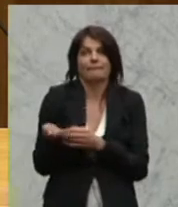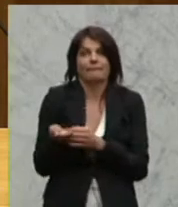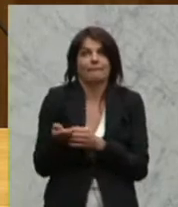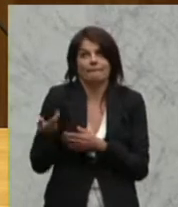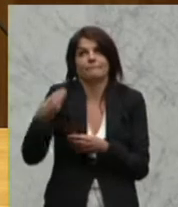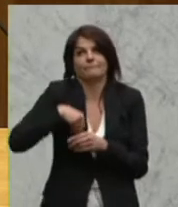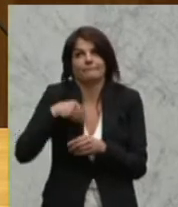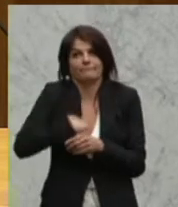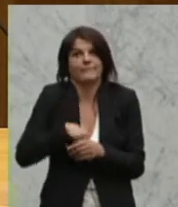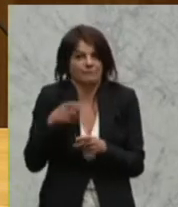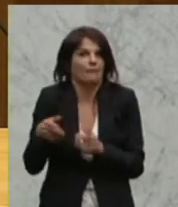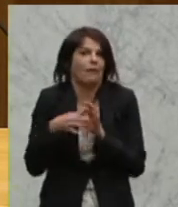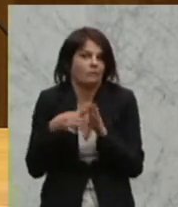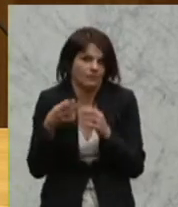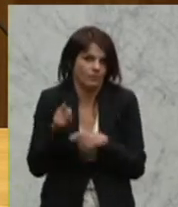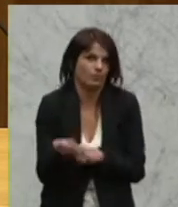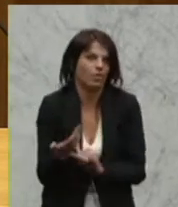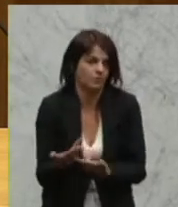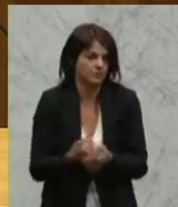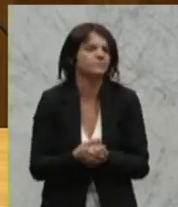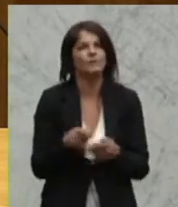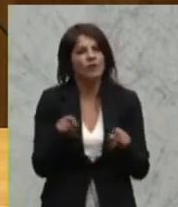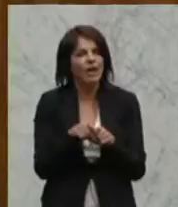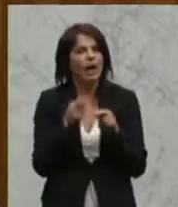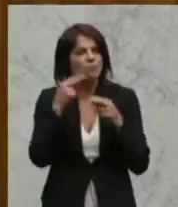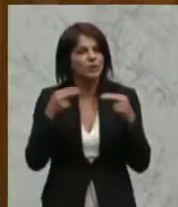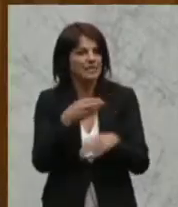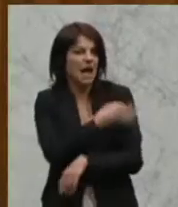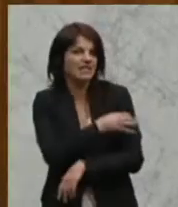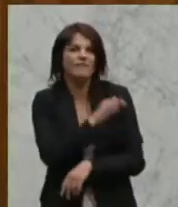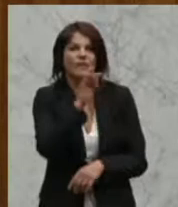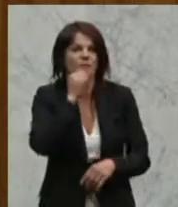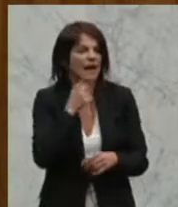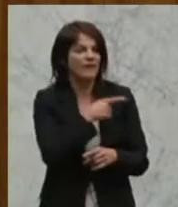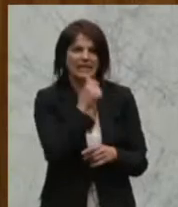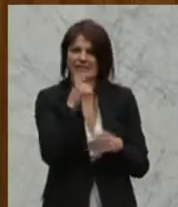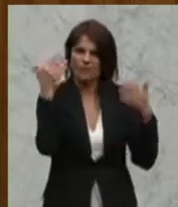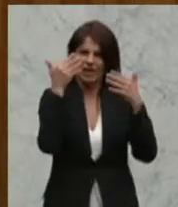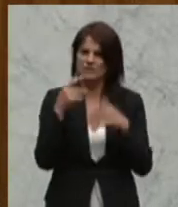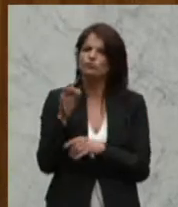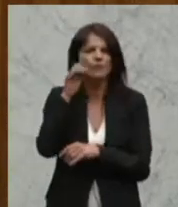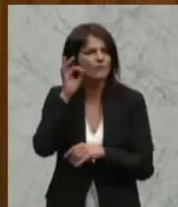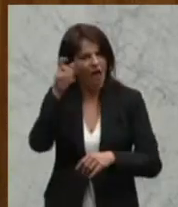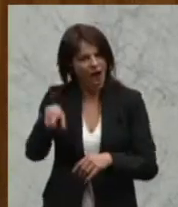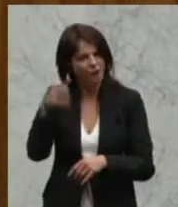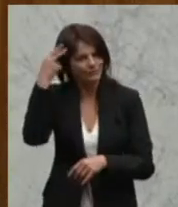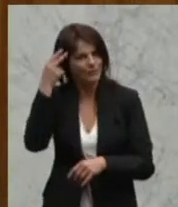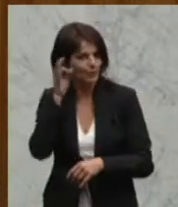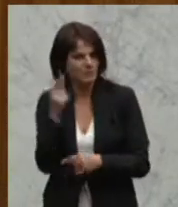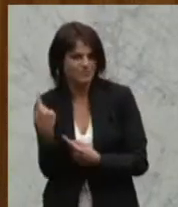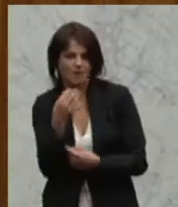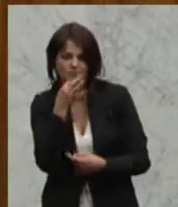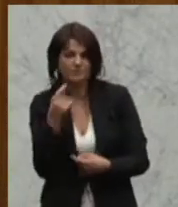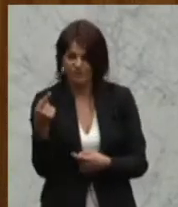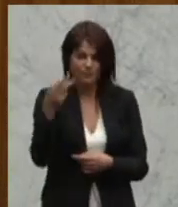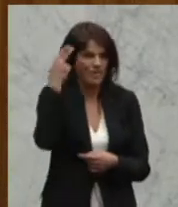Und so wie der Bundeskanzler Faymann gestern im TV gesagt hat zu dieser Dame, zur Friseurin, die sich berechtigterweise